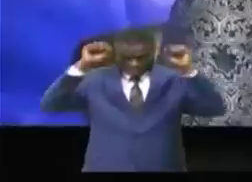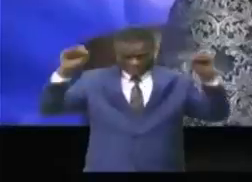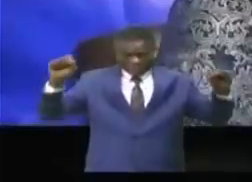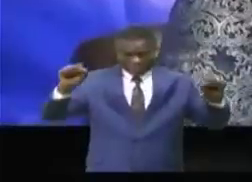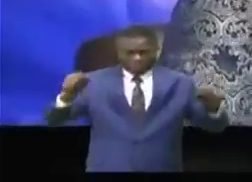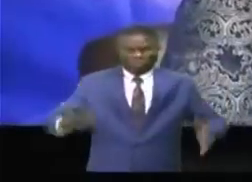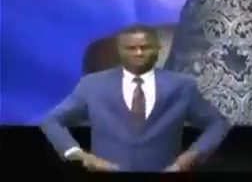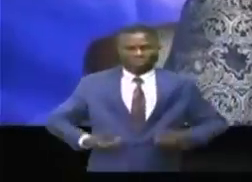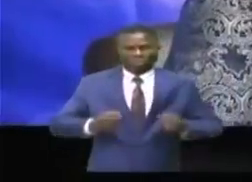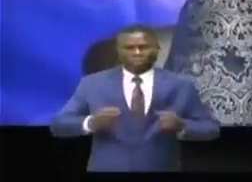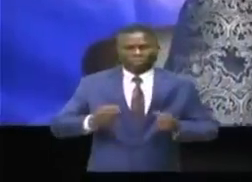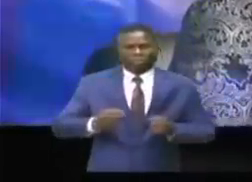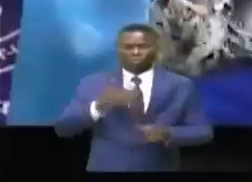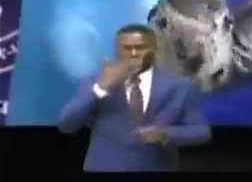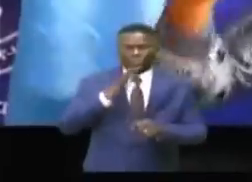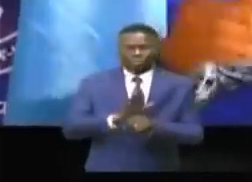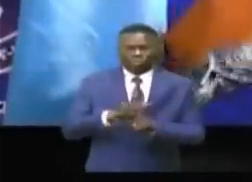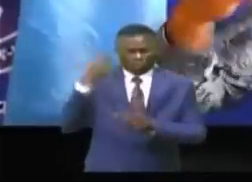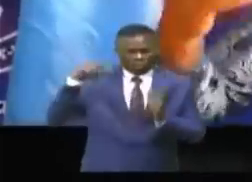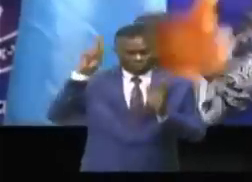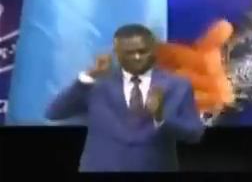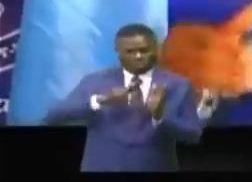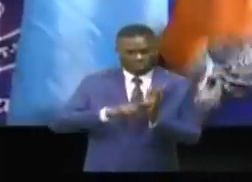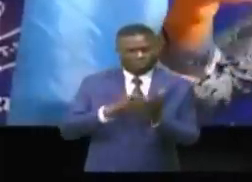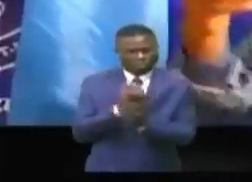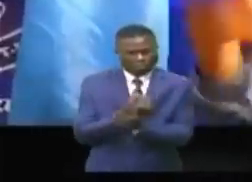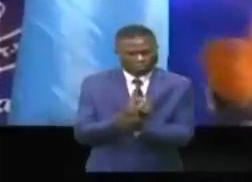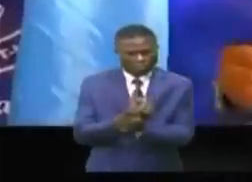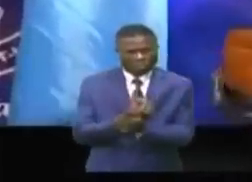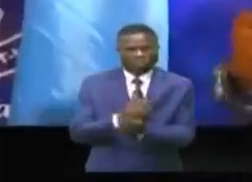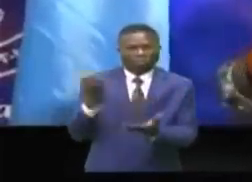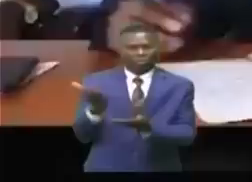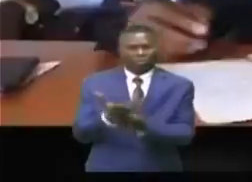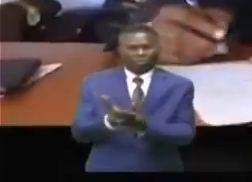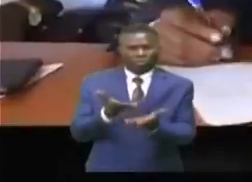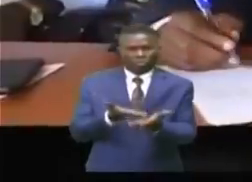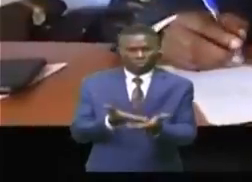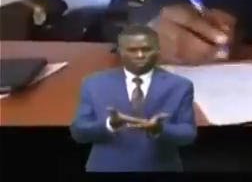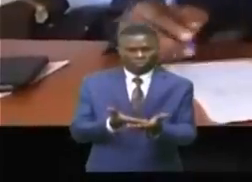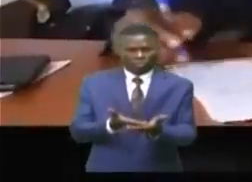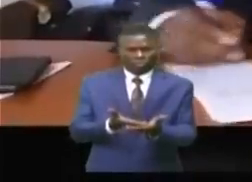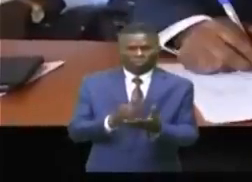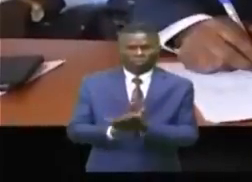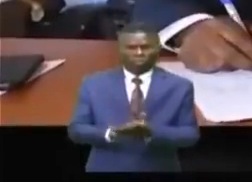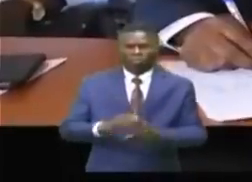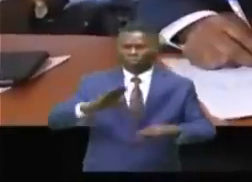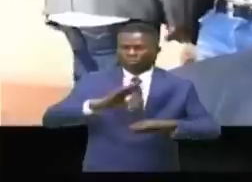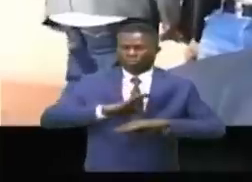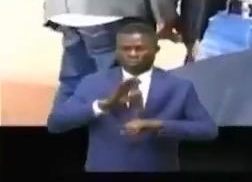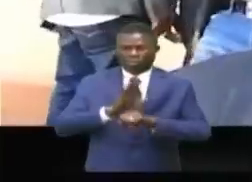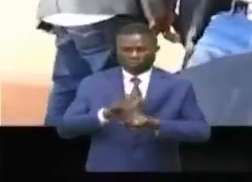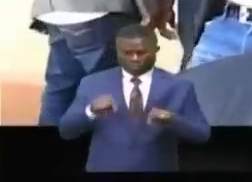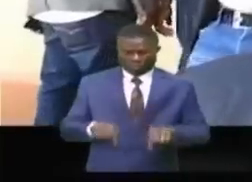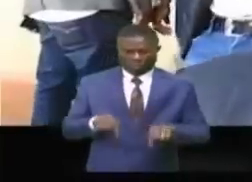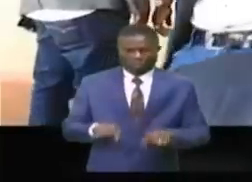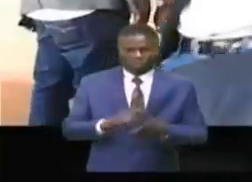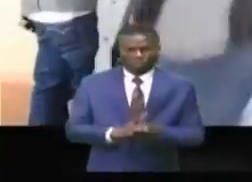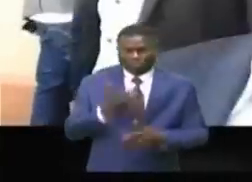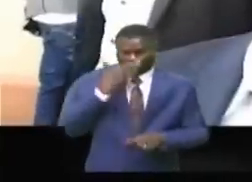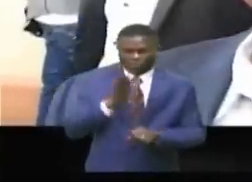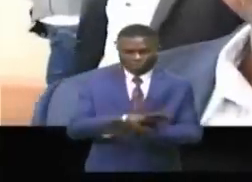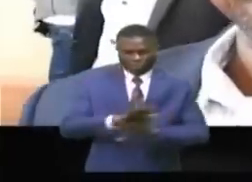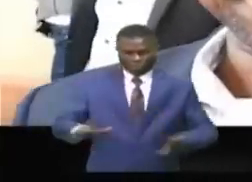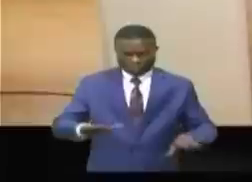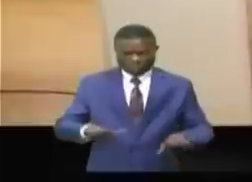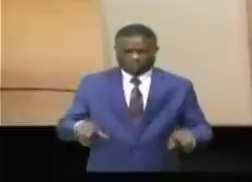le pragmatisme du gouverneur et s'engage au respect de ces protocoles par tous. Nous sommes satisfaits, mais cette fois-ci, je crois que ça va très bien. Comme